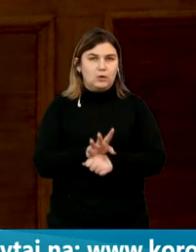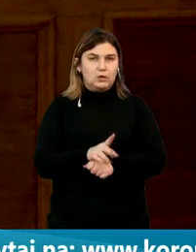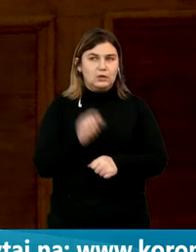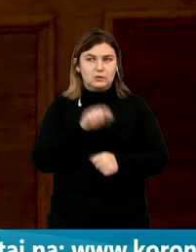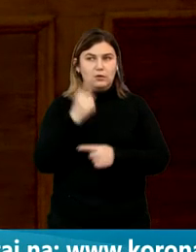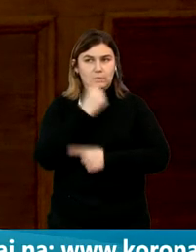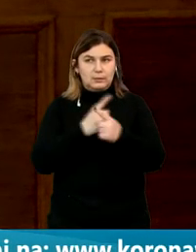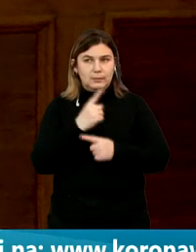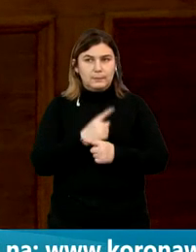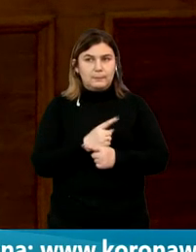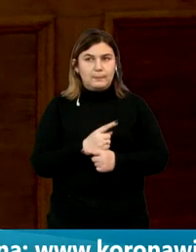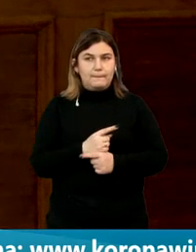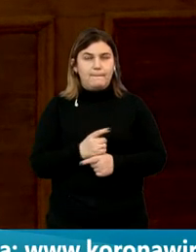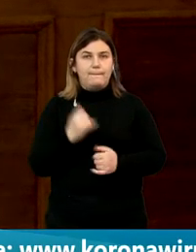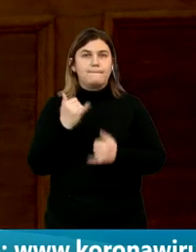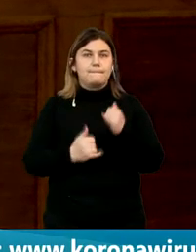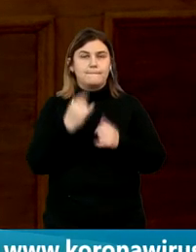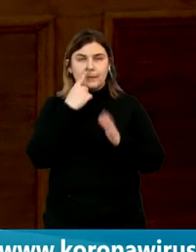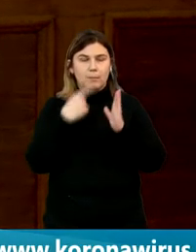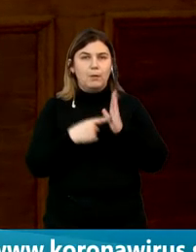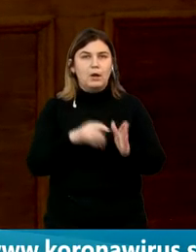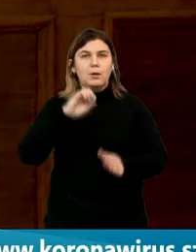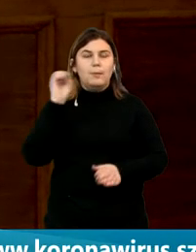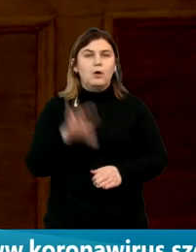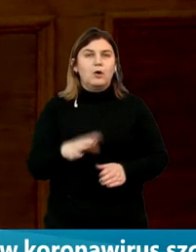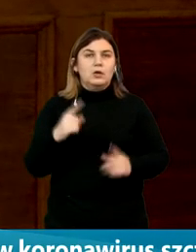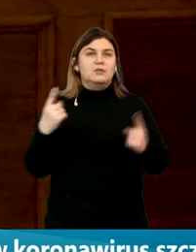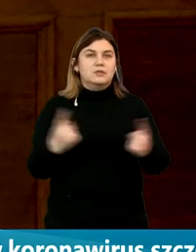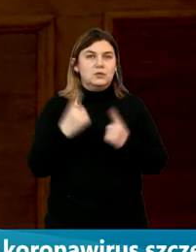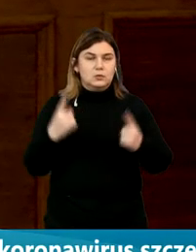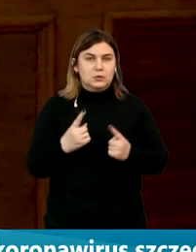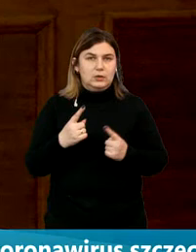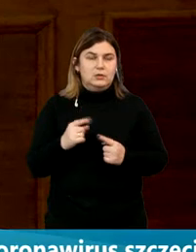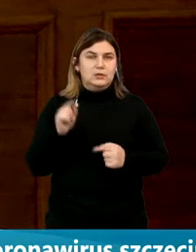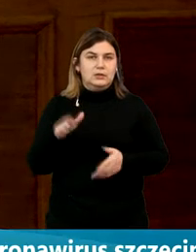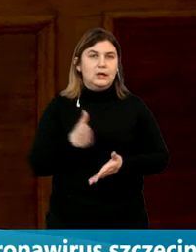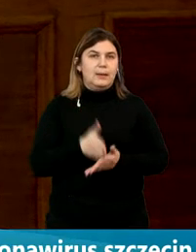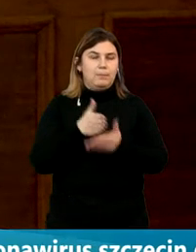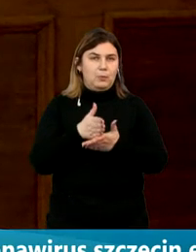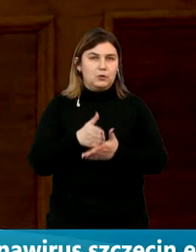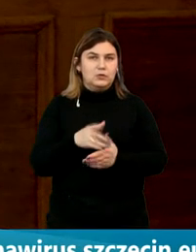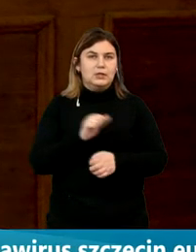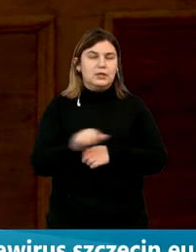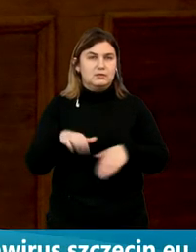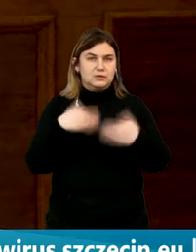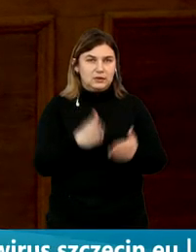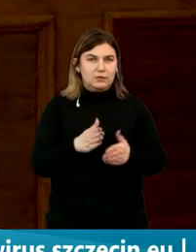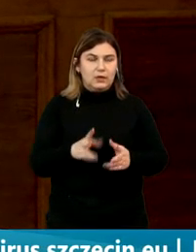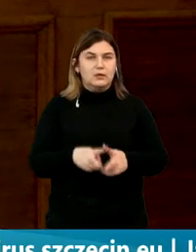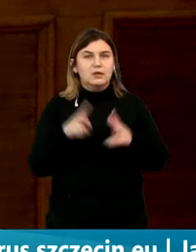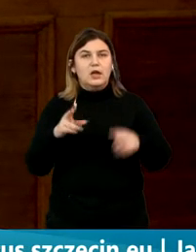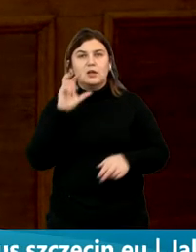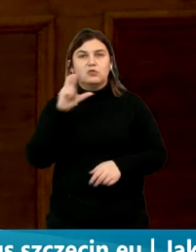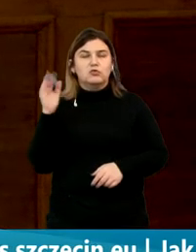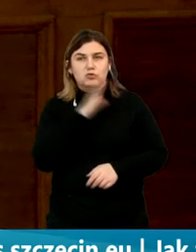myśli. Jeżeli ktoś nam wykaże pogorszenie swojej sytuacji, to oczywiście taka pomoc jest udzielana i to w zakresie zarówno czynszu, jak